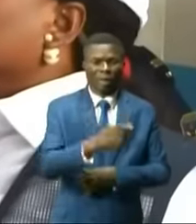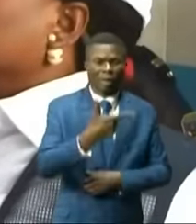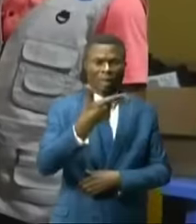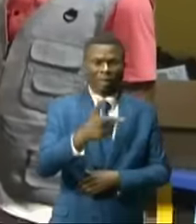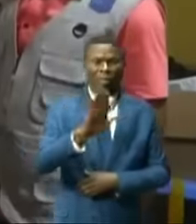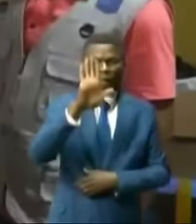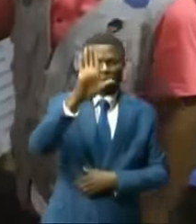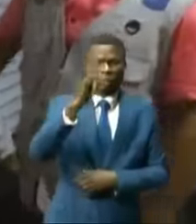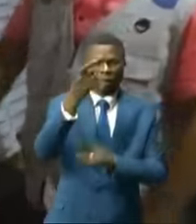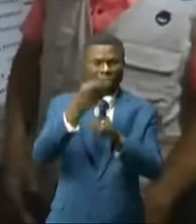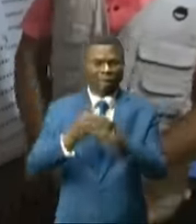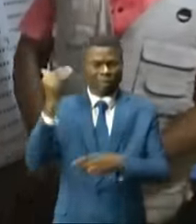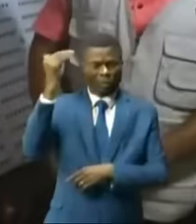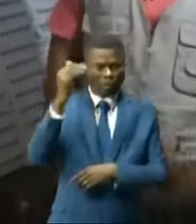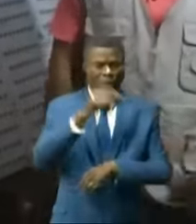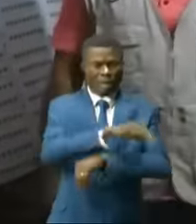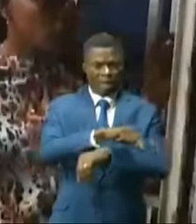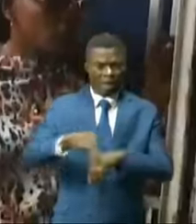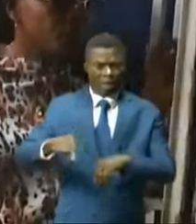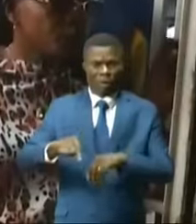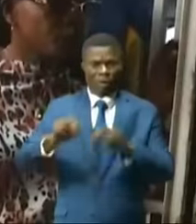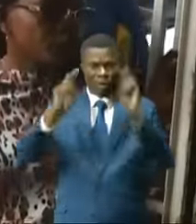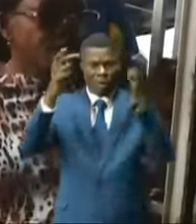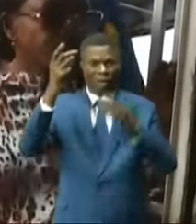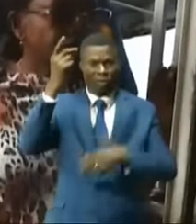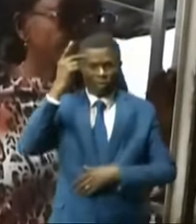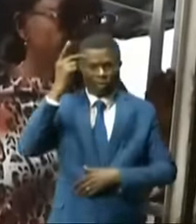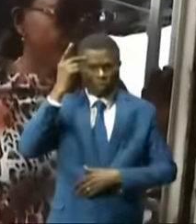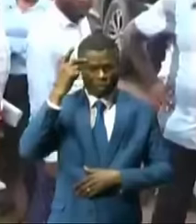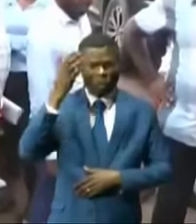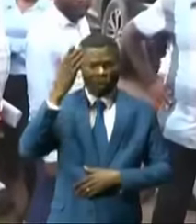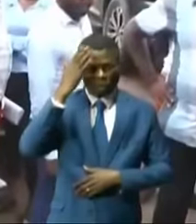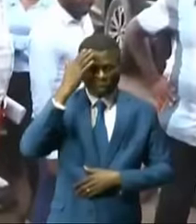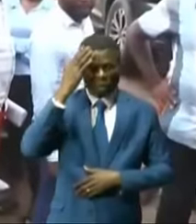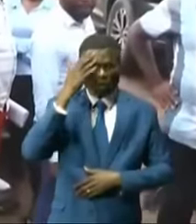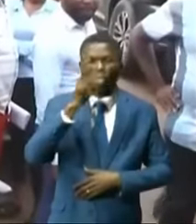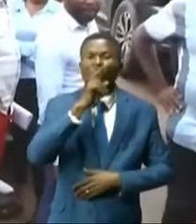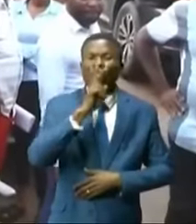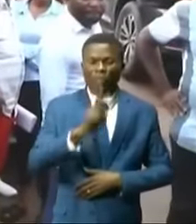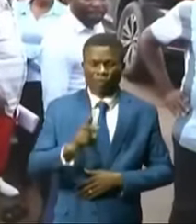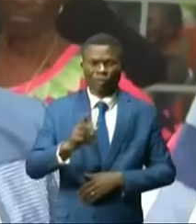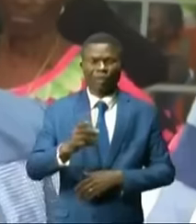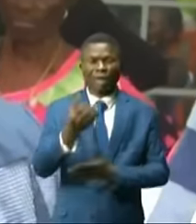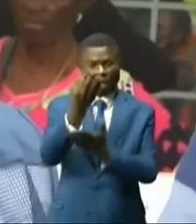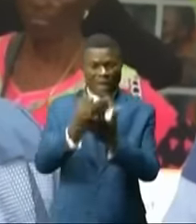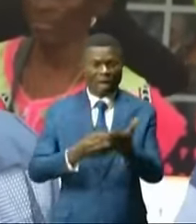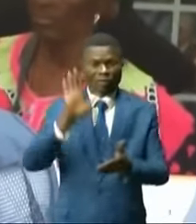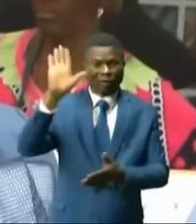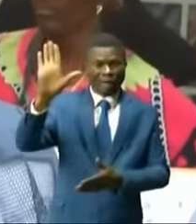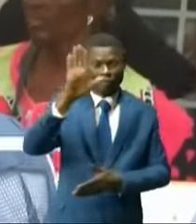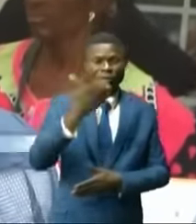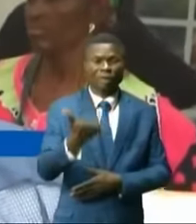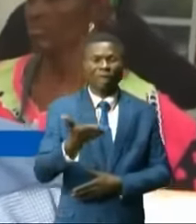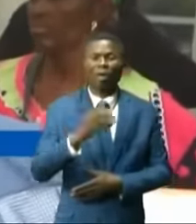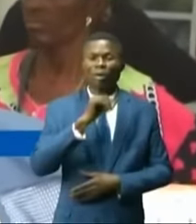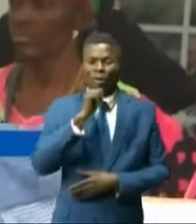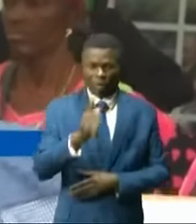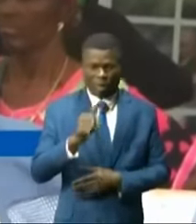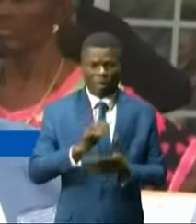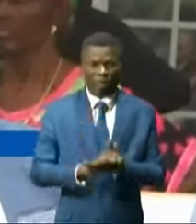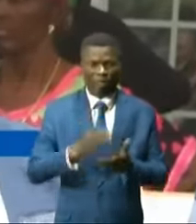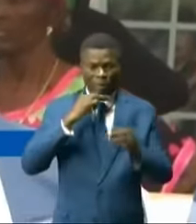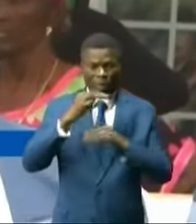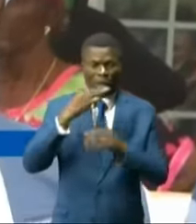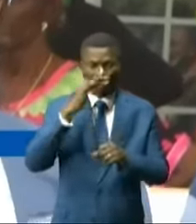mardi 5 décembre dans les antennes de la ville de Kinshasa pour se rendre compte de l'effectivité de cette opération. Le message que je peux donner